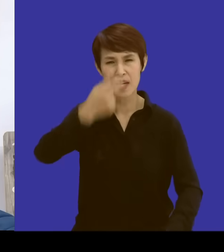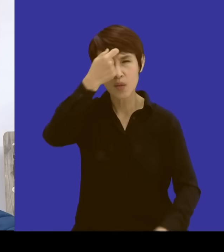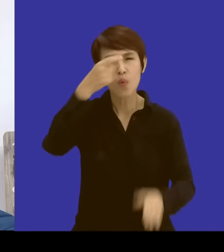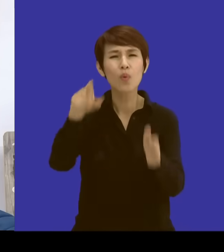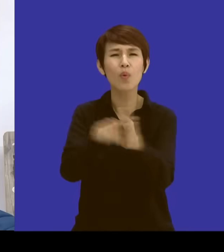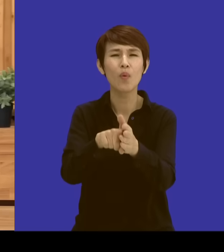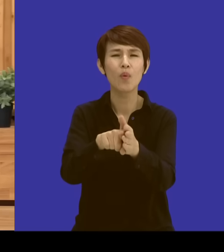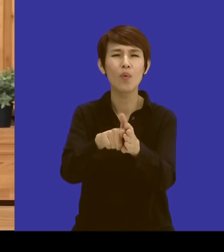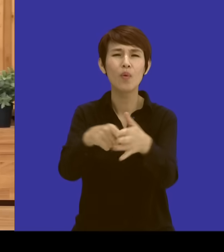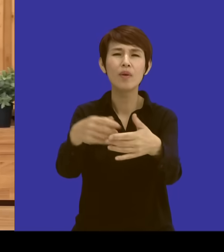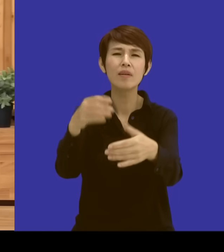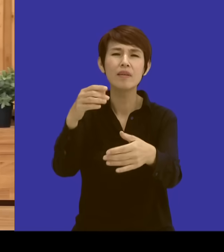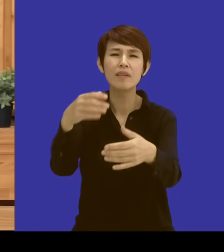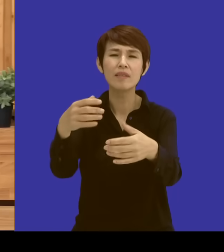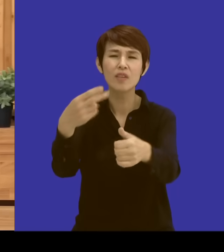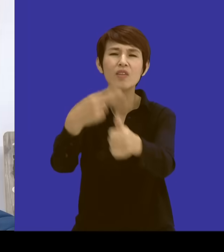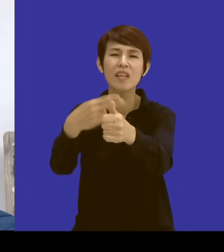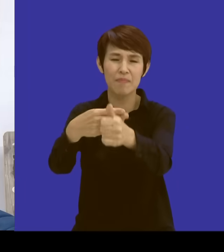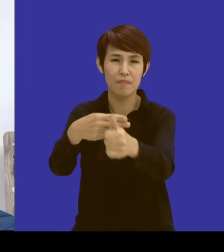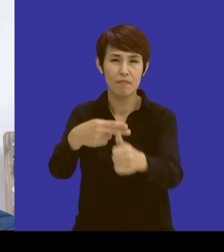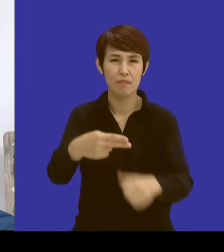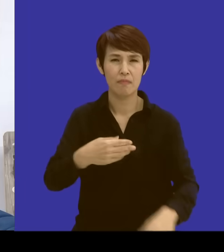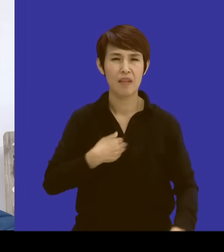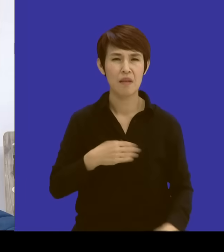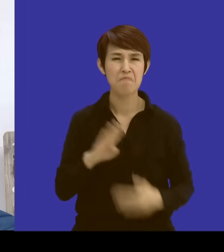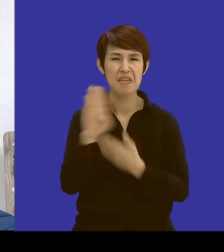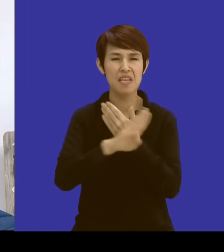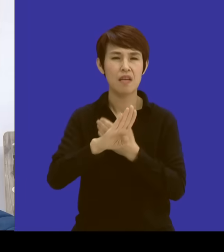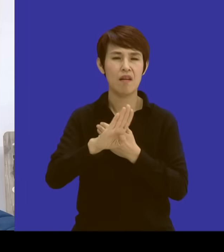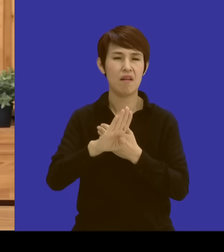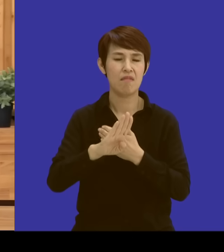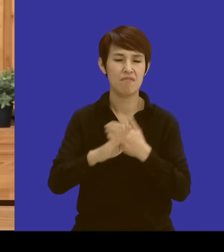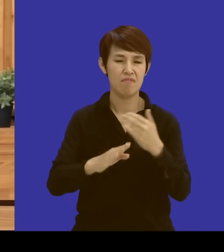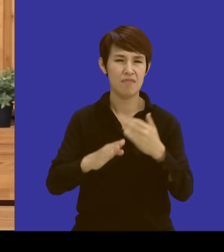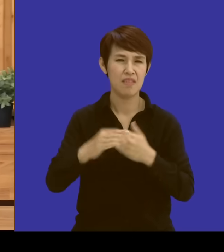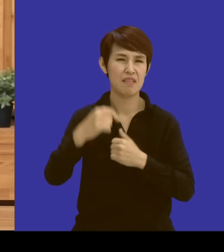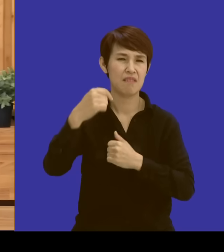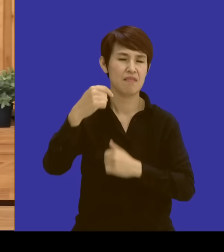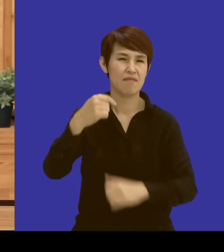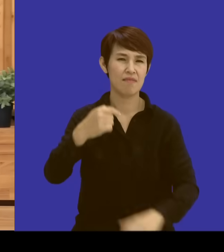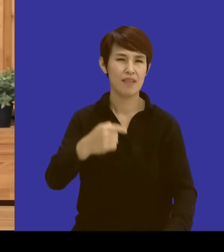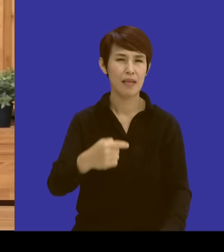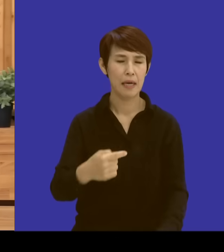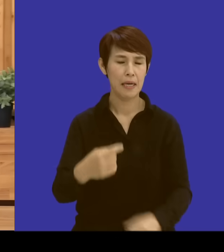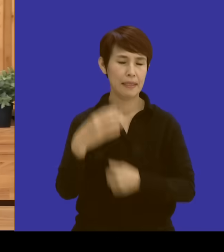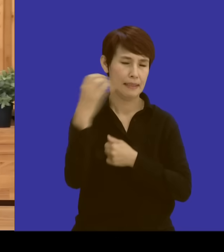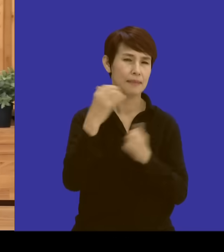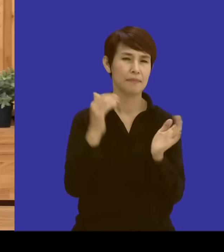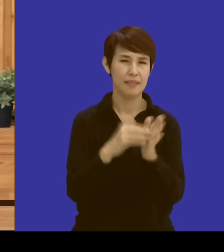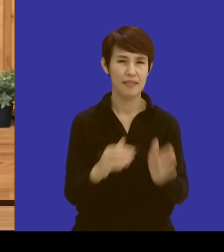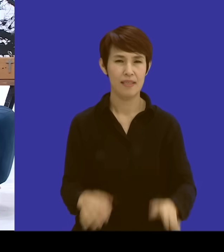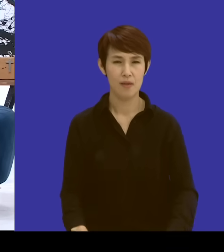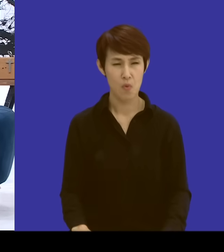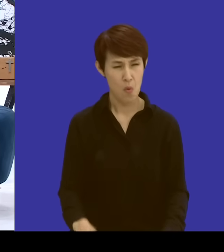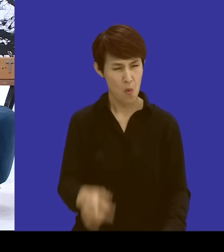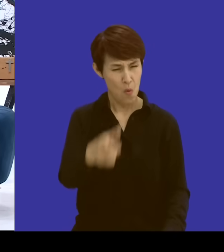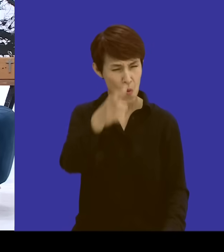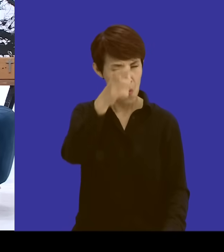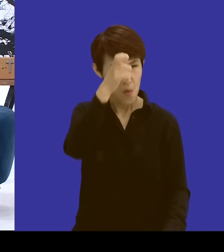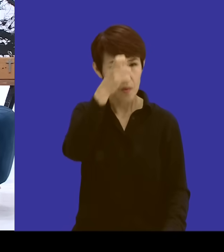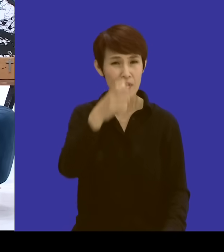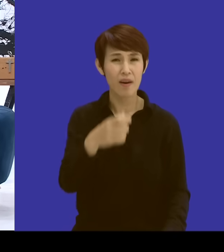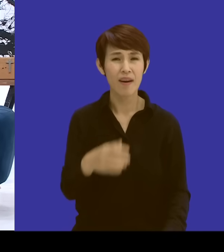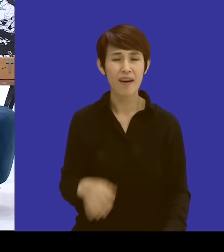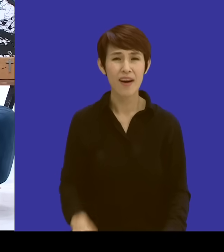선생님. 끝내 안 가셨어요? 결국 네. 고집 세시네요. 고집 세셔. 이건 진짜 왜냐면 진짜 가고